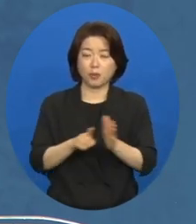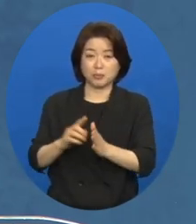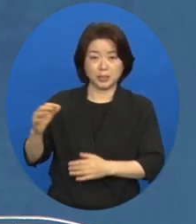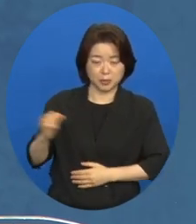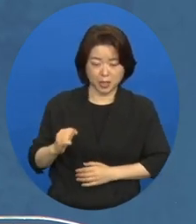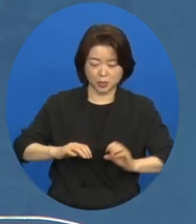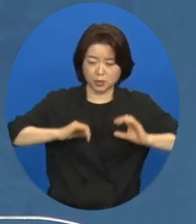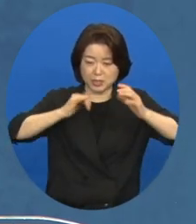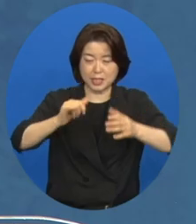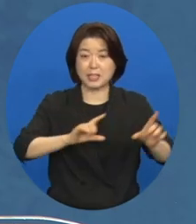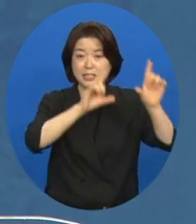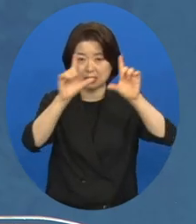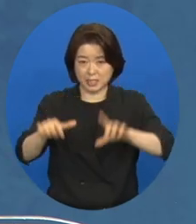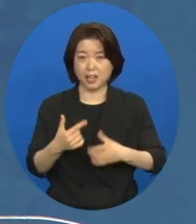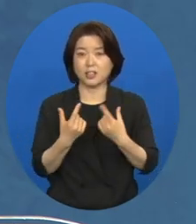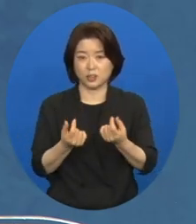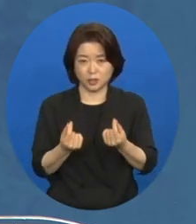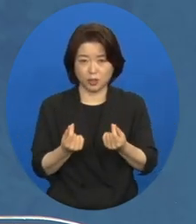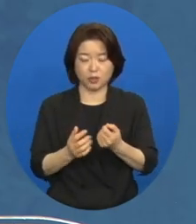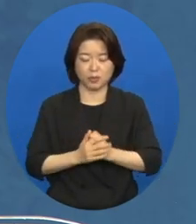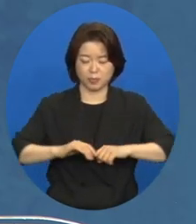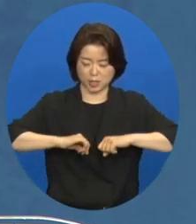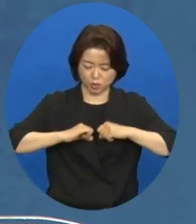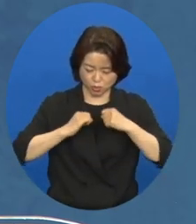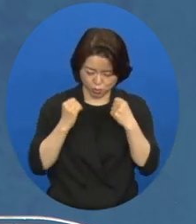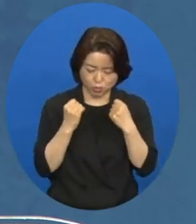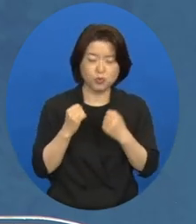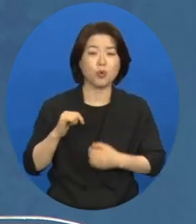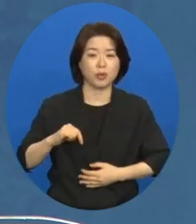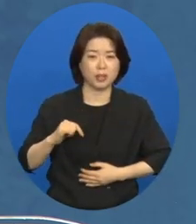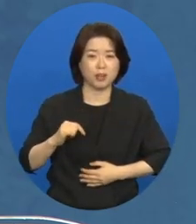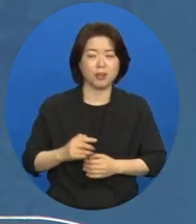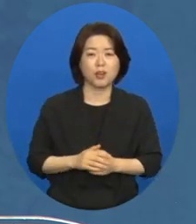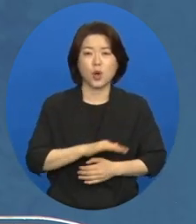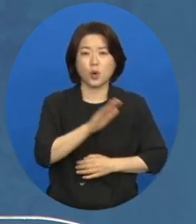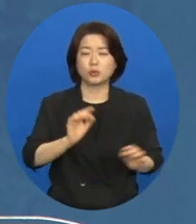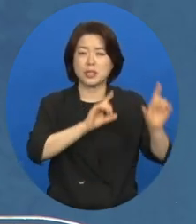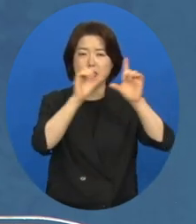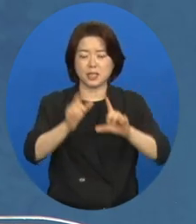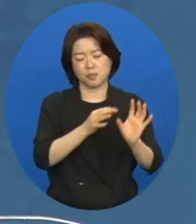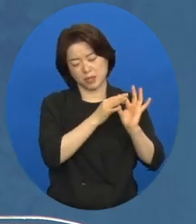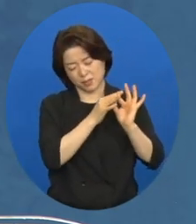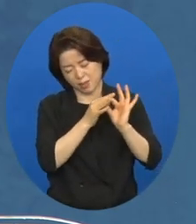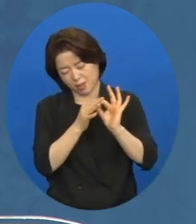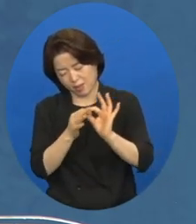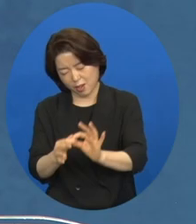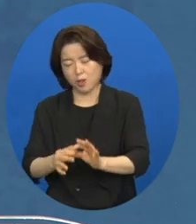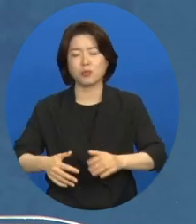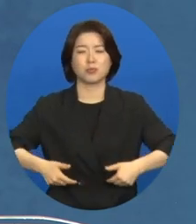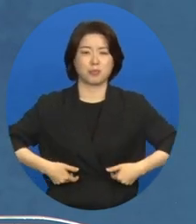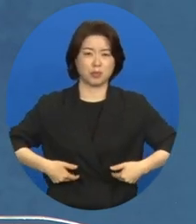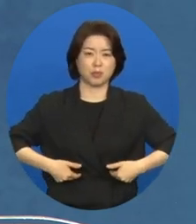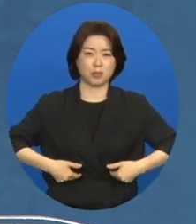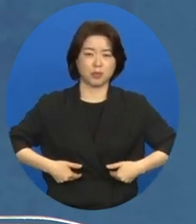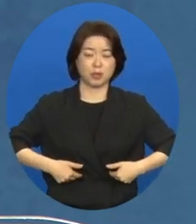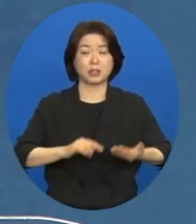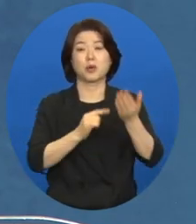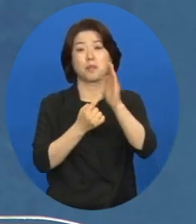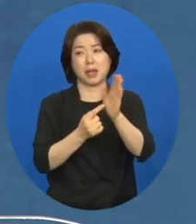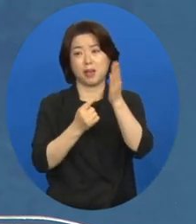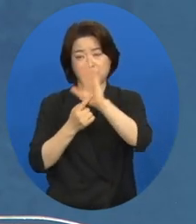세상을 사는 것처럼 순종은 우리 삶에서 계속해서 지속되어야 할